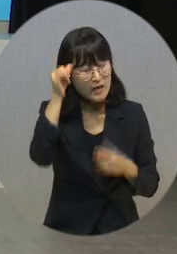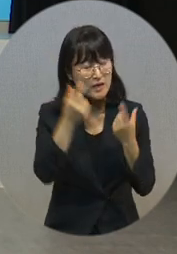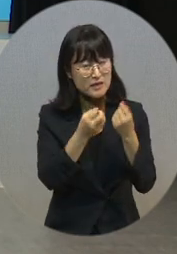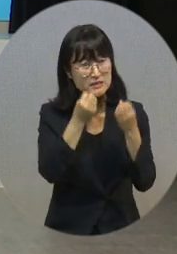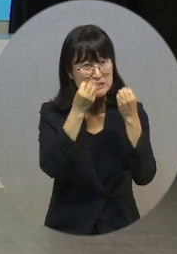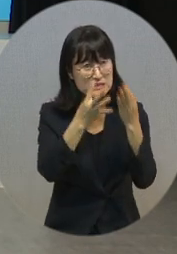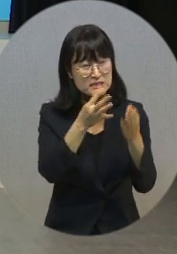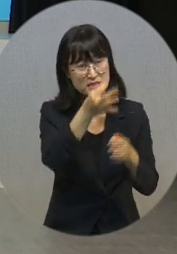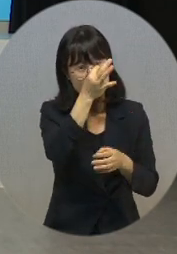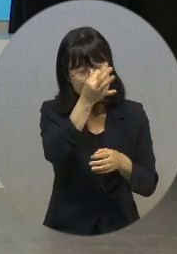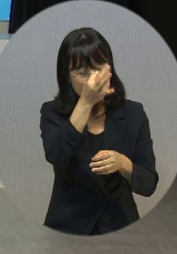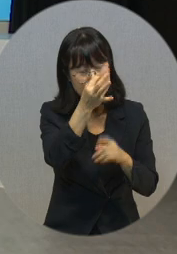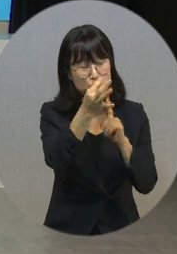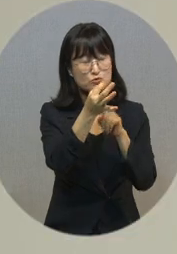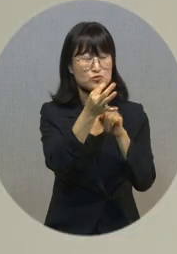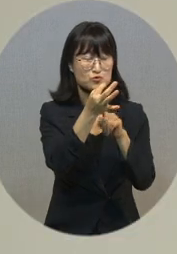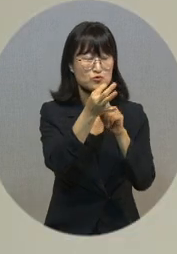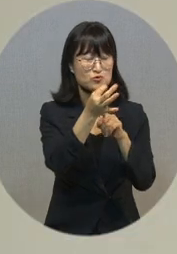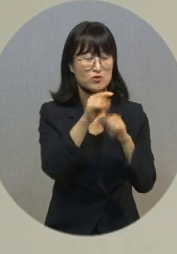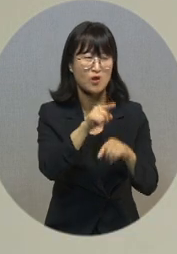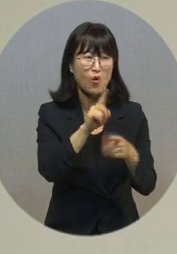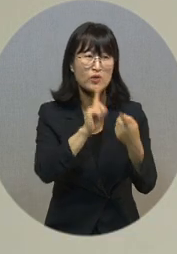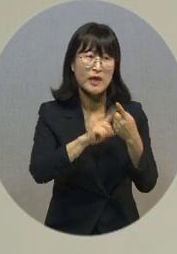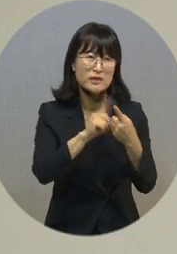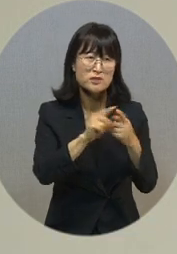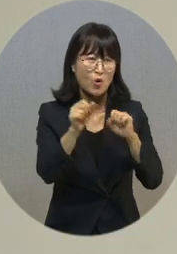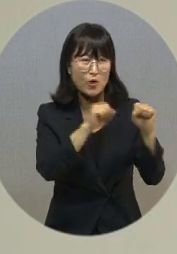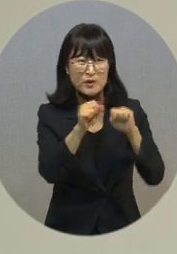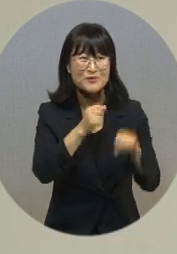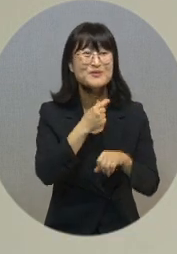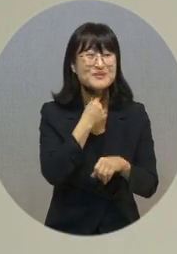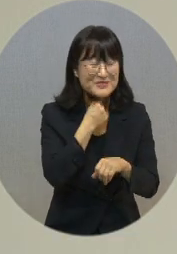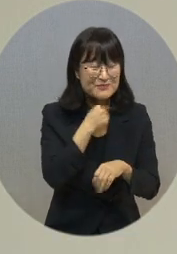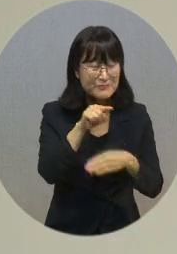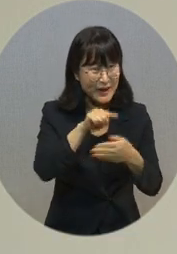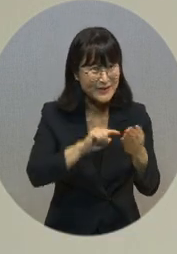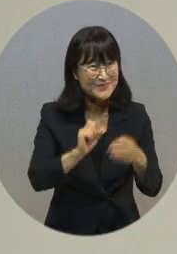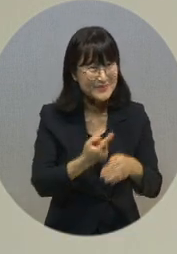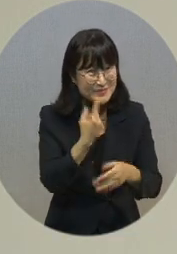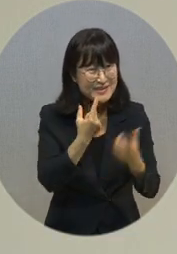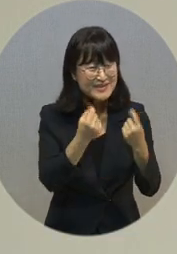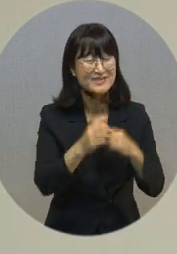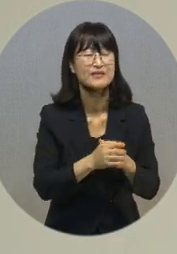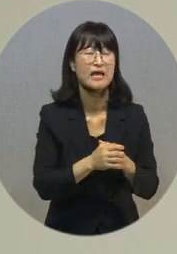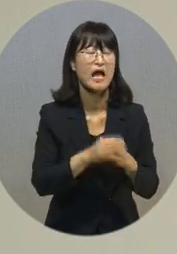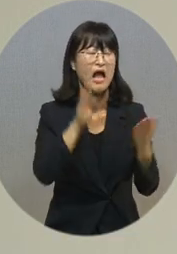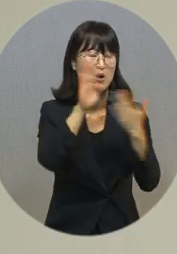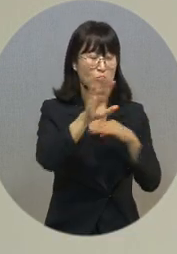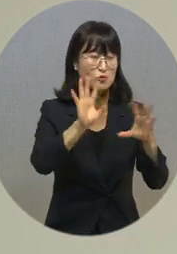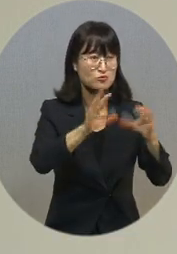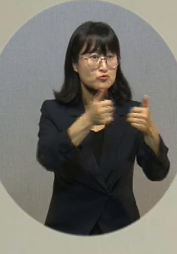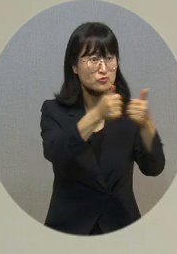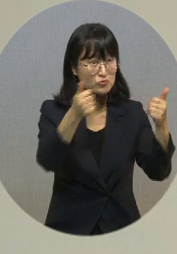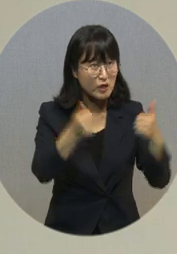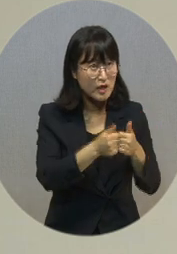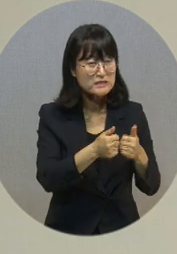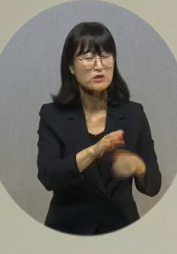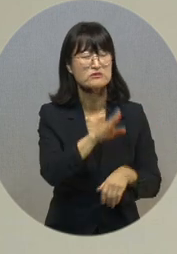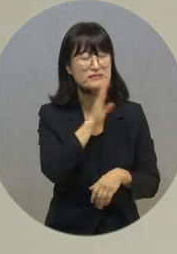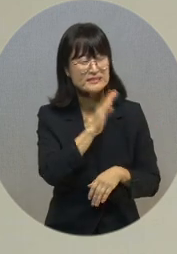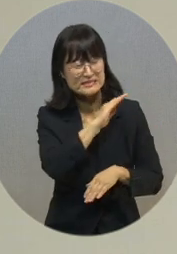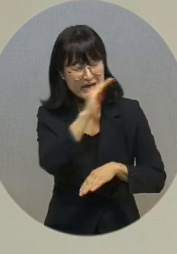언어의 동기부여가 됐다고 그러는데, 네. 앞으로 우리 국회에서 이것만큼은 내가 꼭 이루고